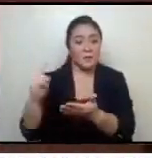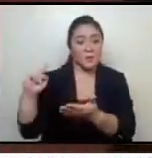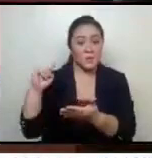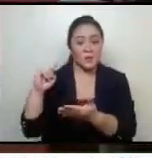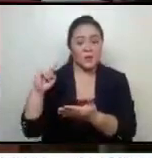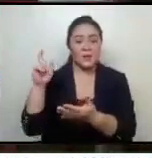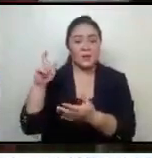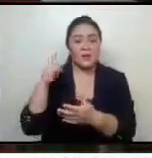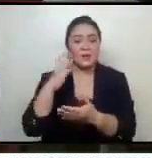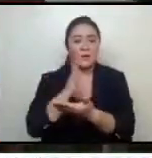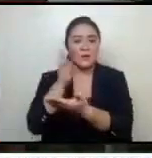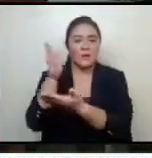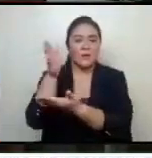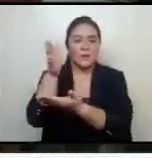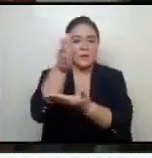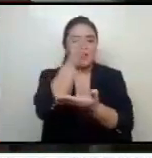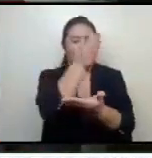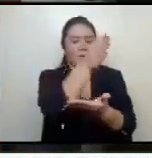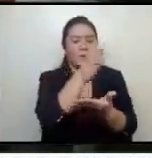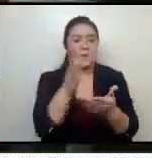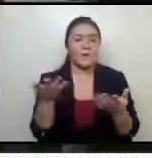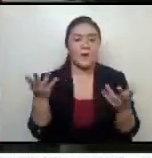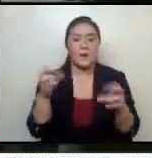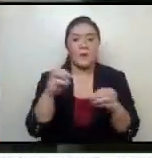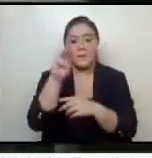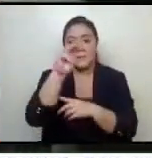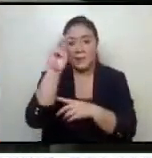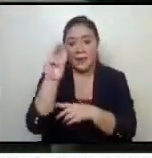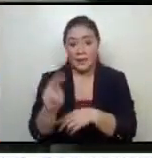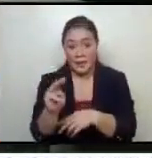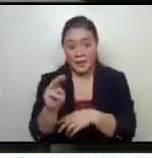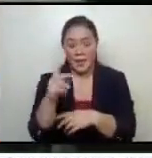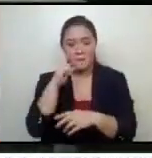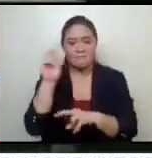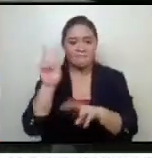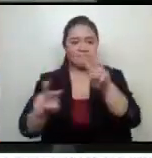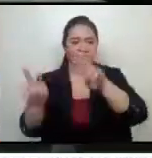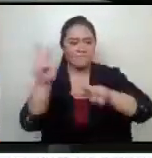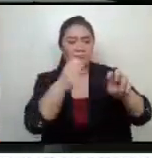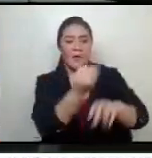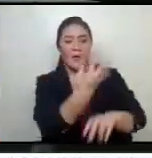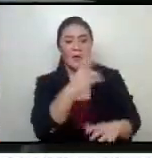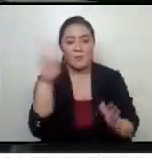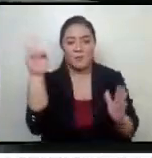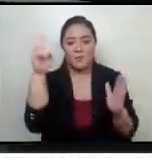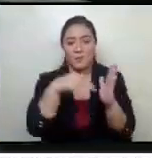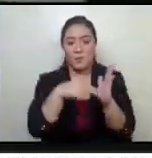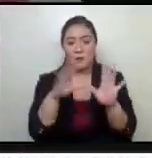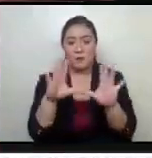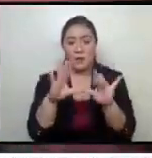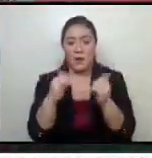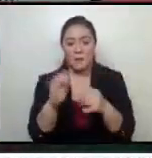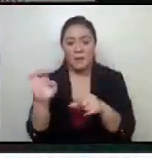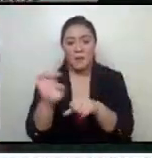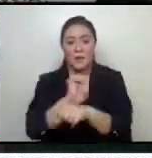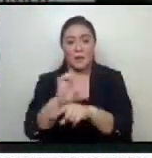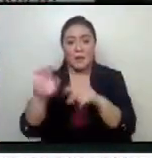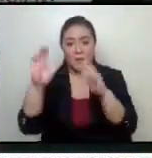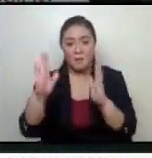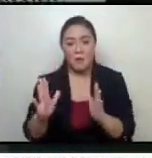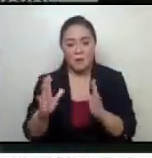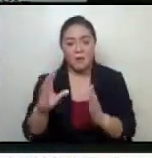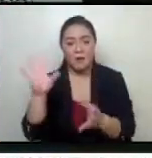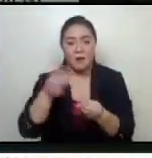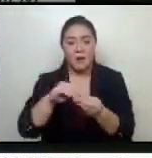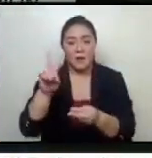ilang mga kumpanya sa Maynila. Sa datos ng SSS, higit 2,000 ng mga employers sa taong 2021 ang naitalang delinquent